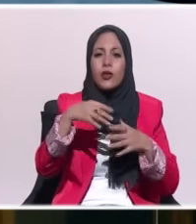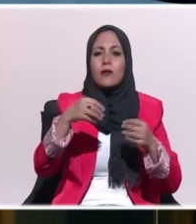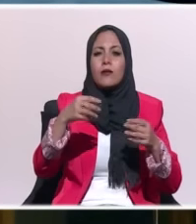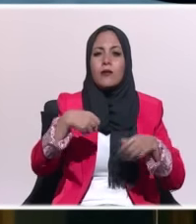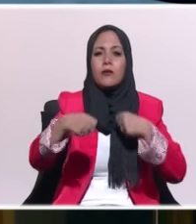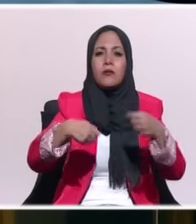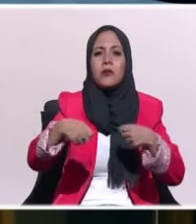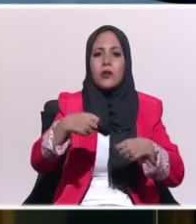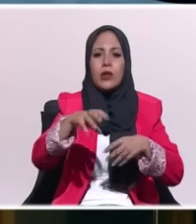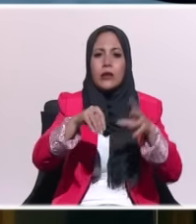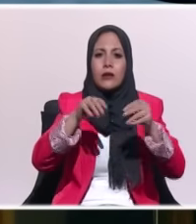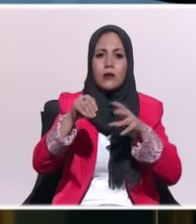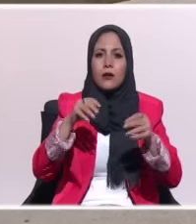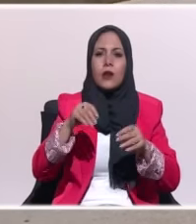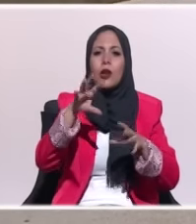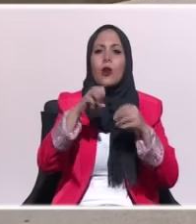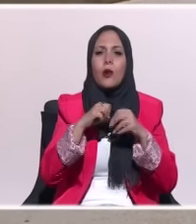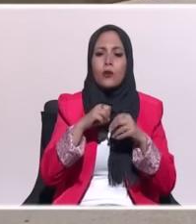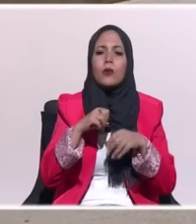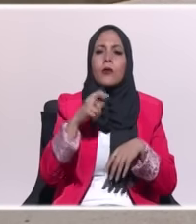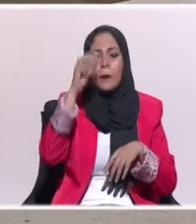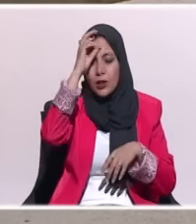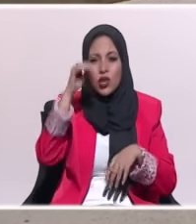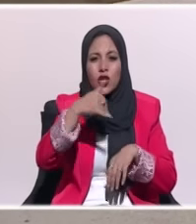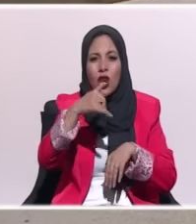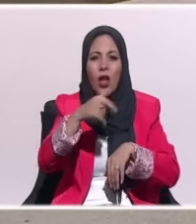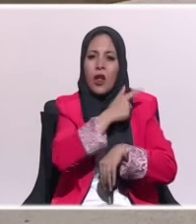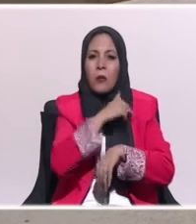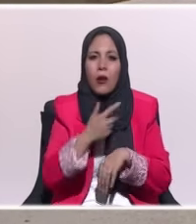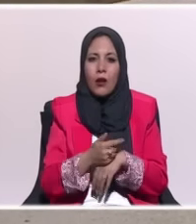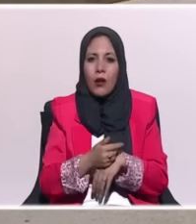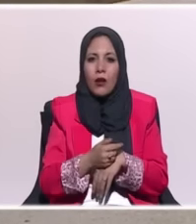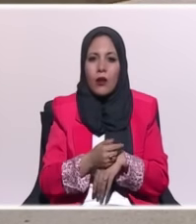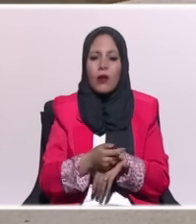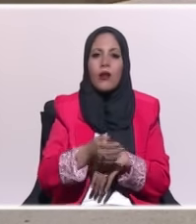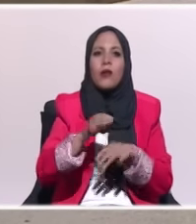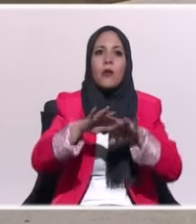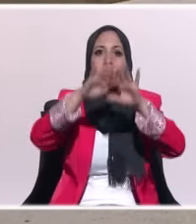فيه. كانوا ياخدوهم بقى في كان شارع ايه؟ الله ما كان في المظلات